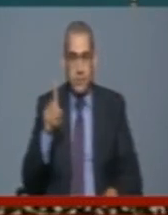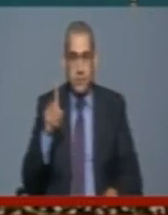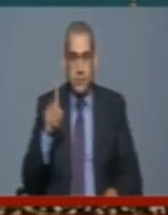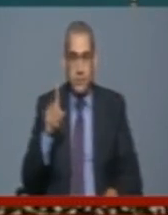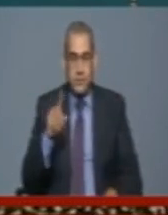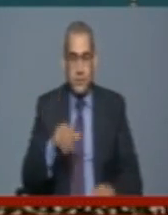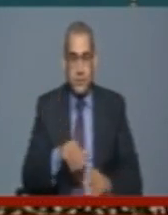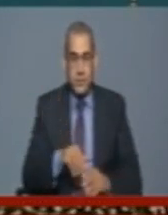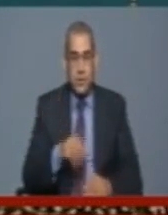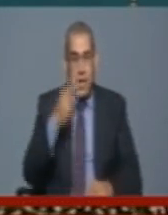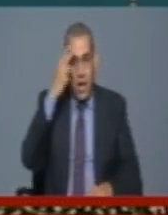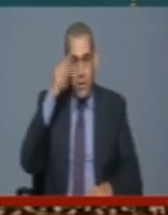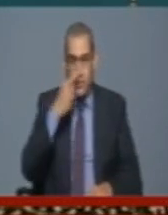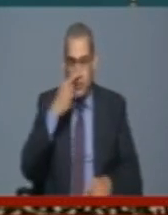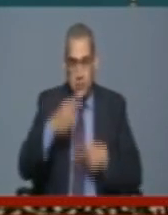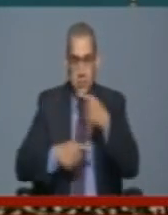وإن سعادتي تبلغ مداها